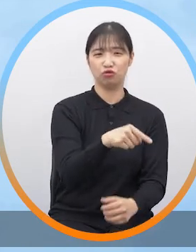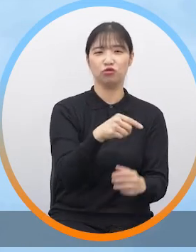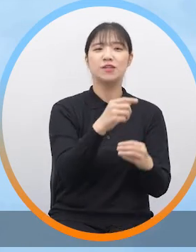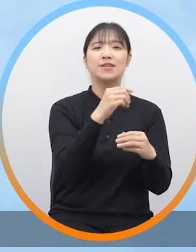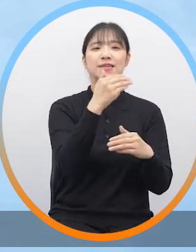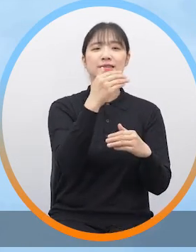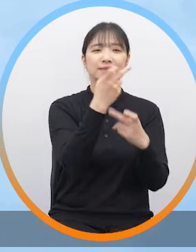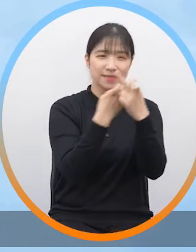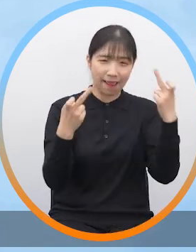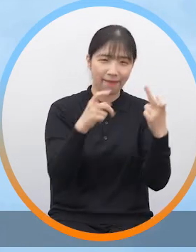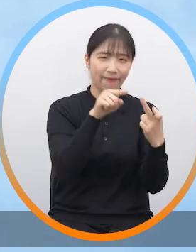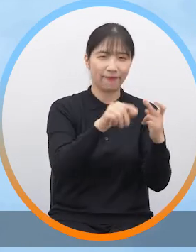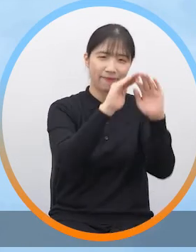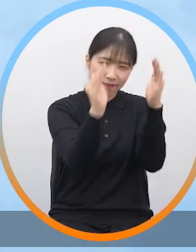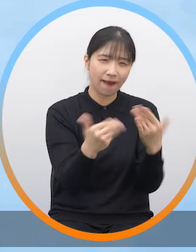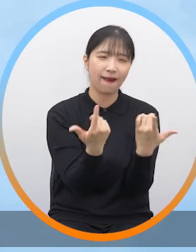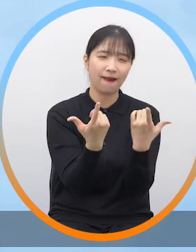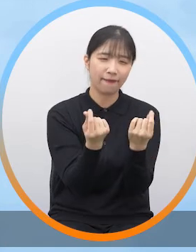것이다,